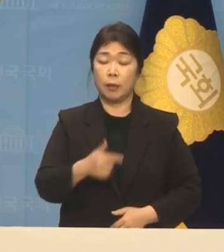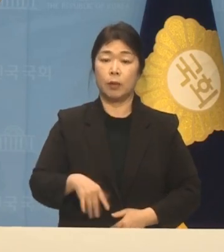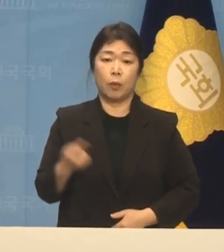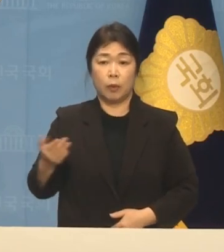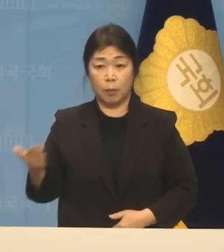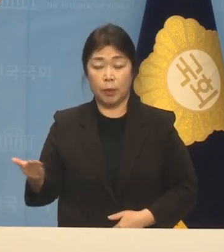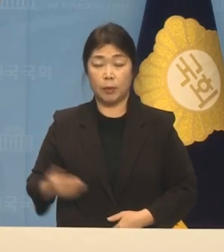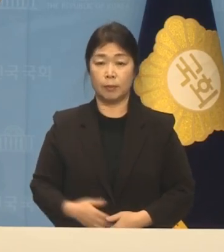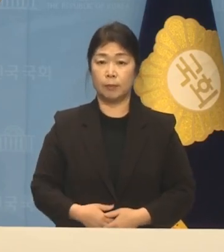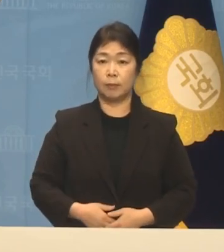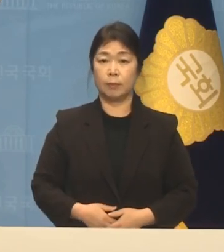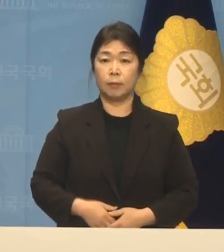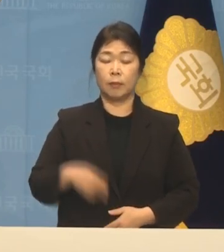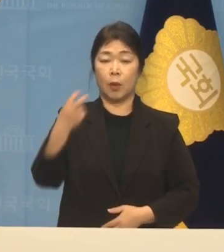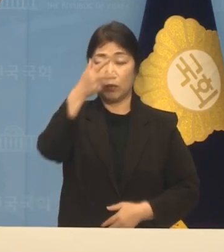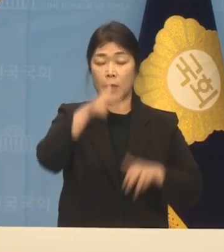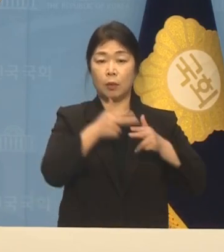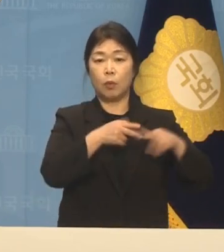옆에는